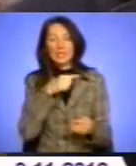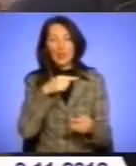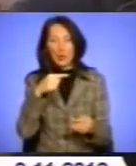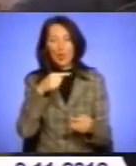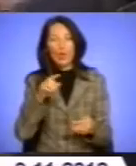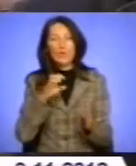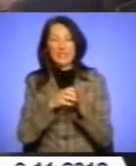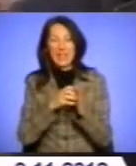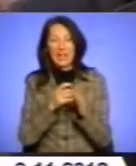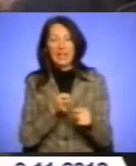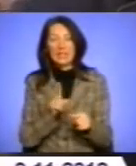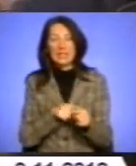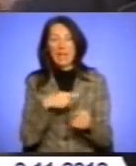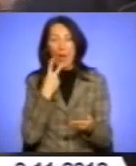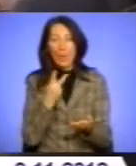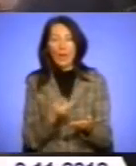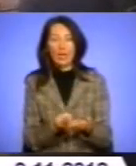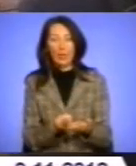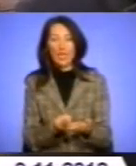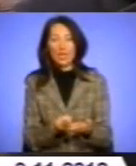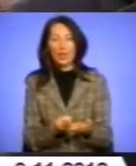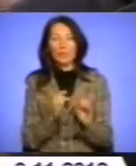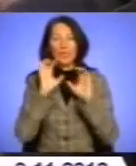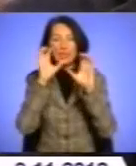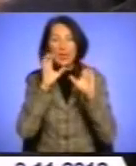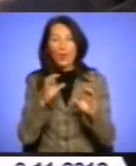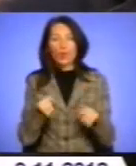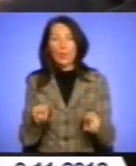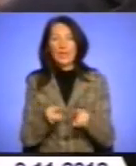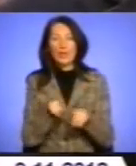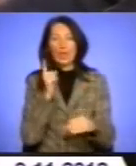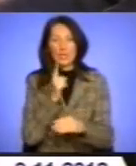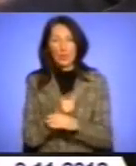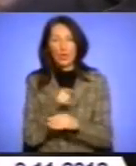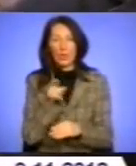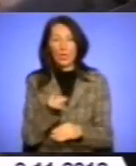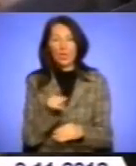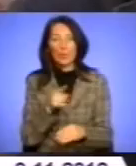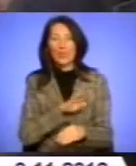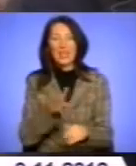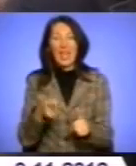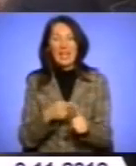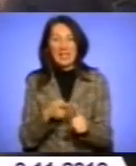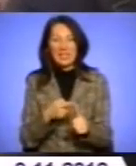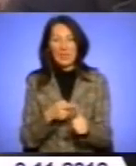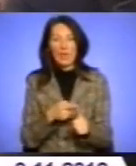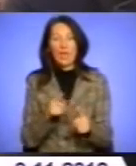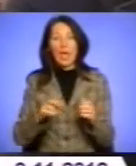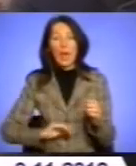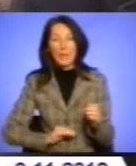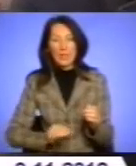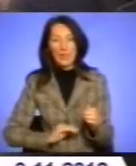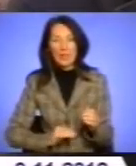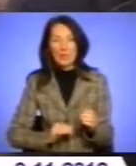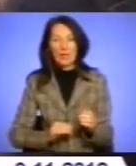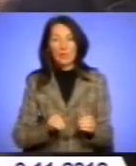От. Це передбачено законом і такої заборони про те, щоб не називати підприємства